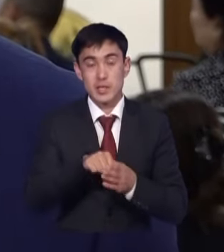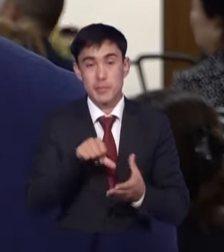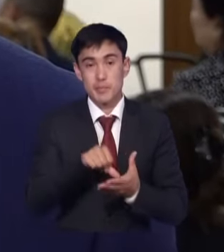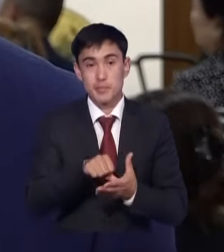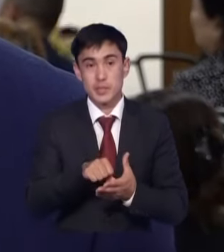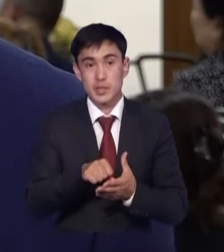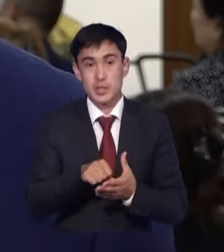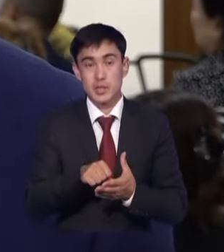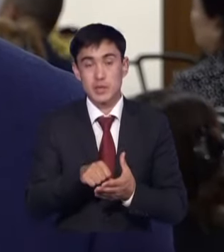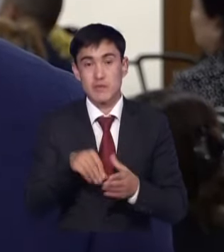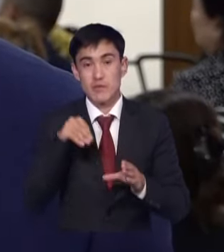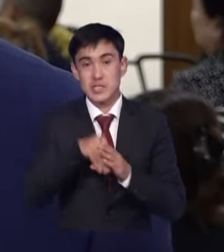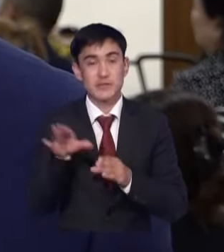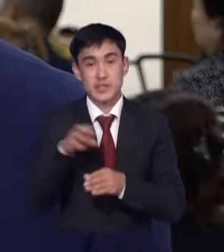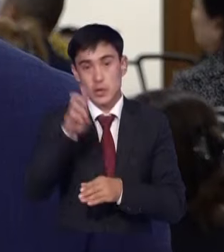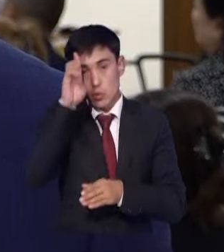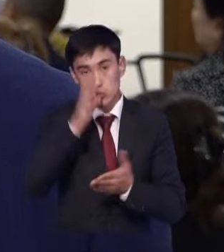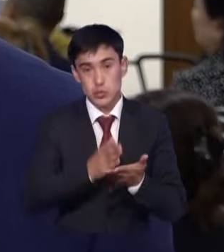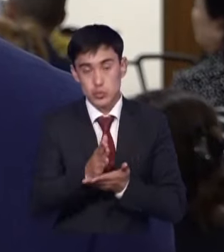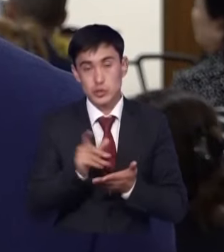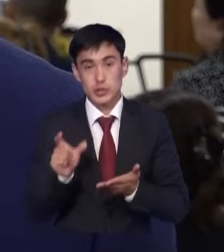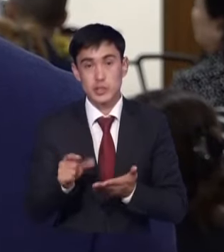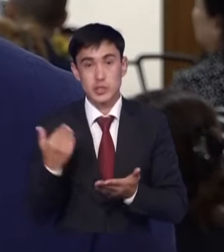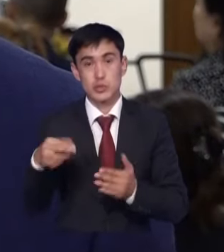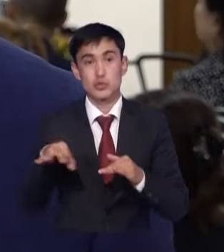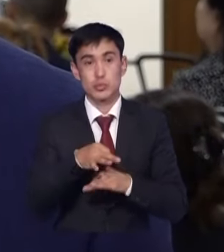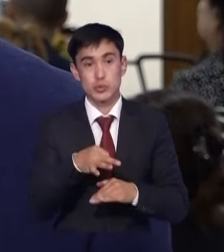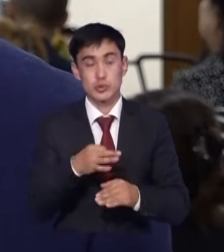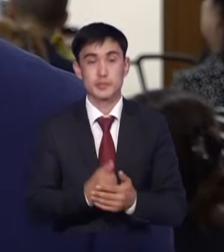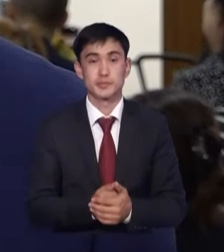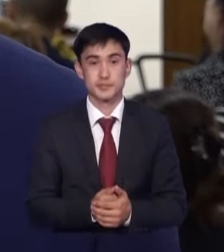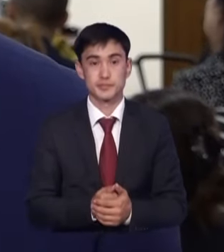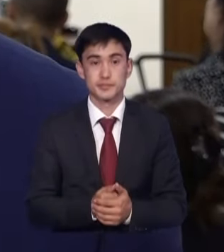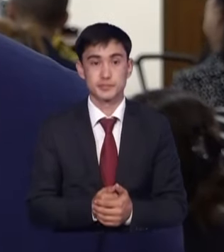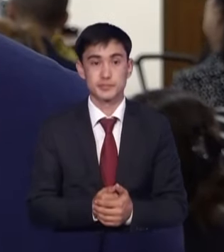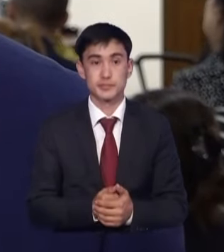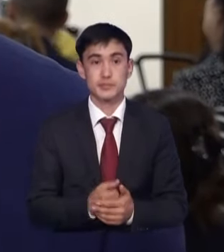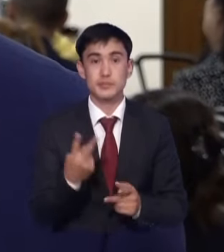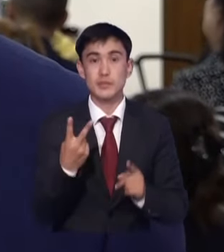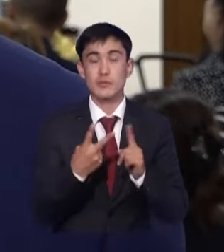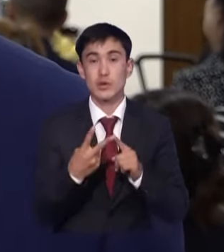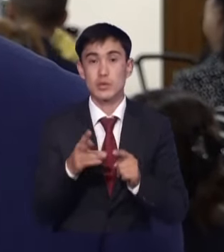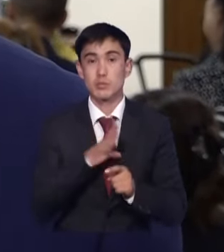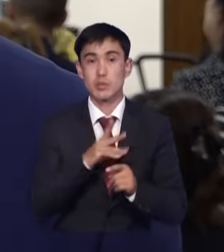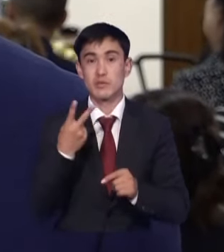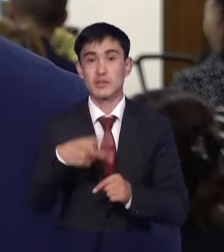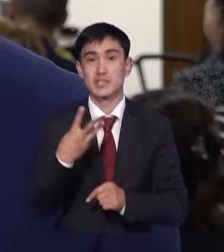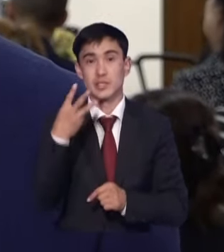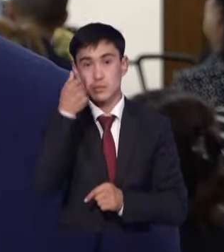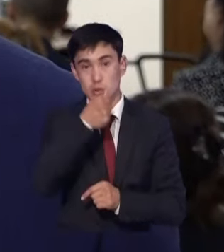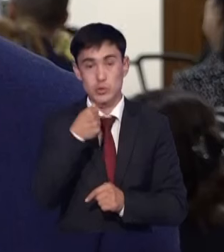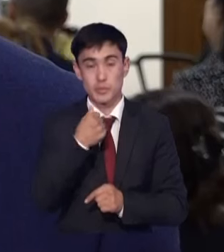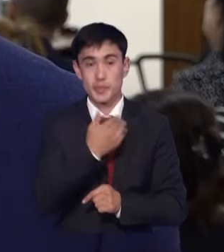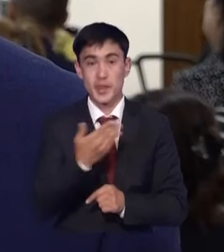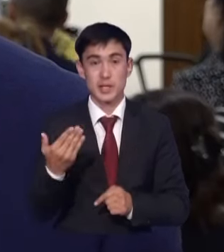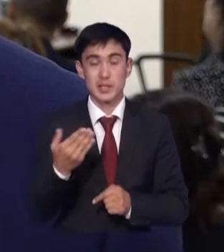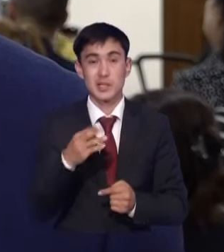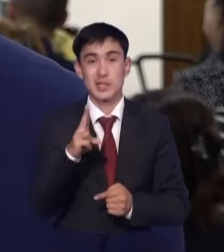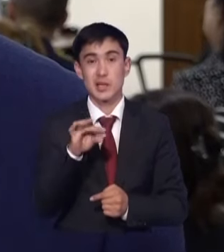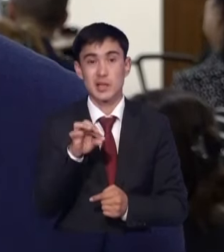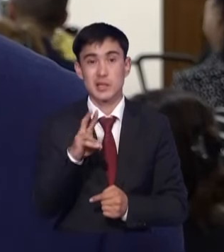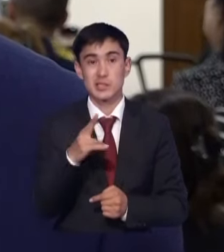в этап всеобщего декларирования вошли все государственные служащие, их супруги и приравненные к ним лица. Второй этап был в 2023 году. Тогда